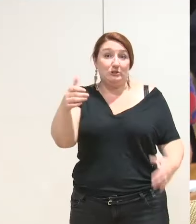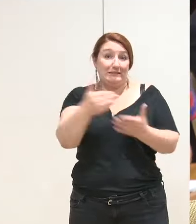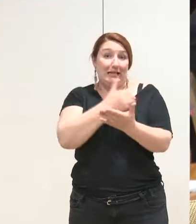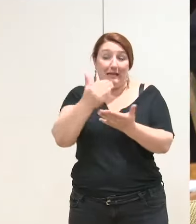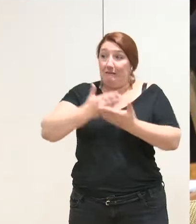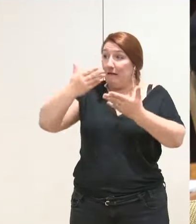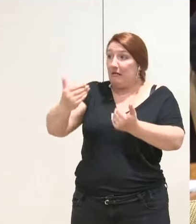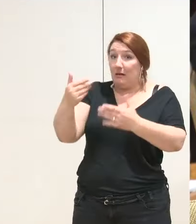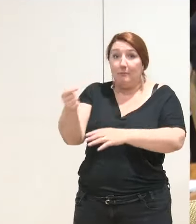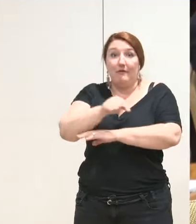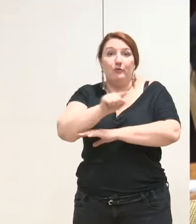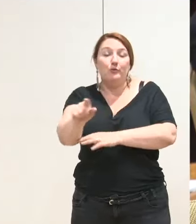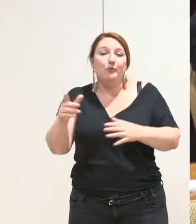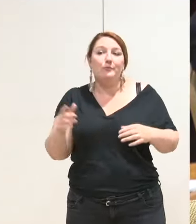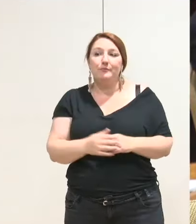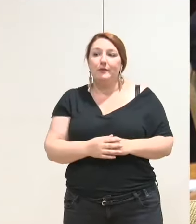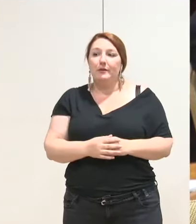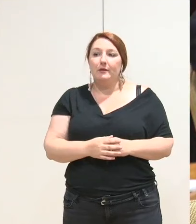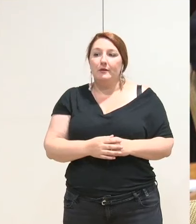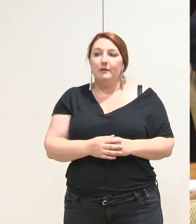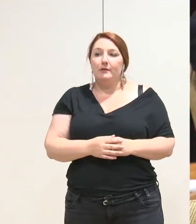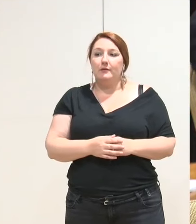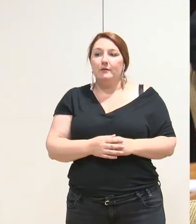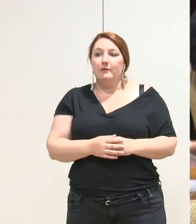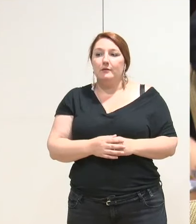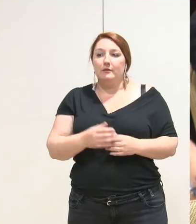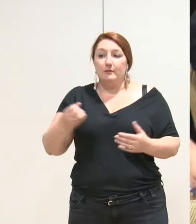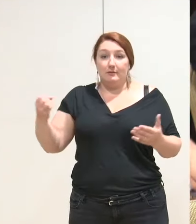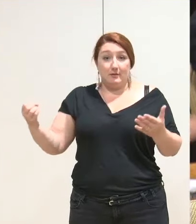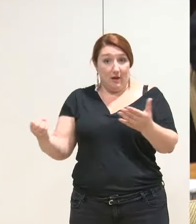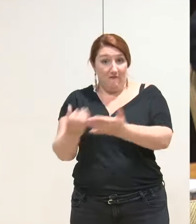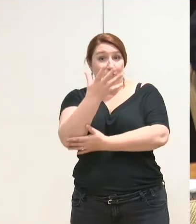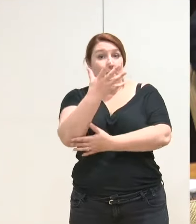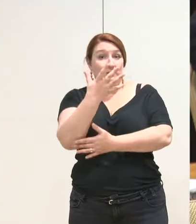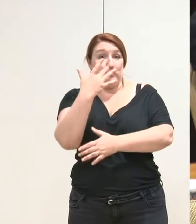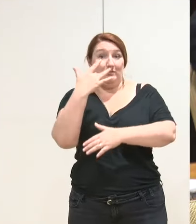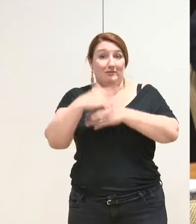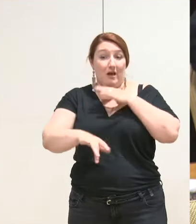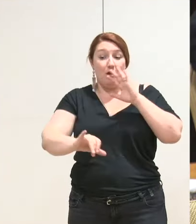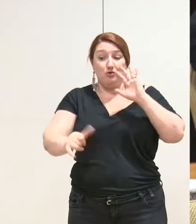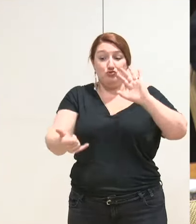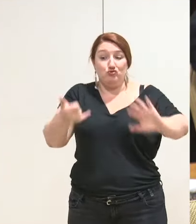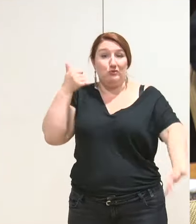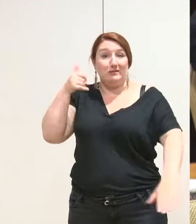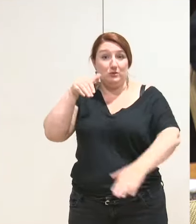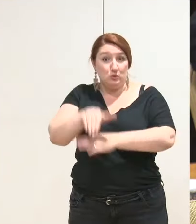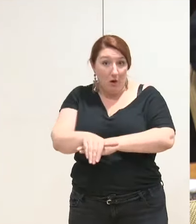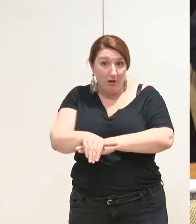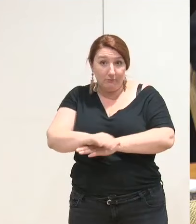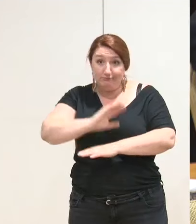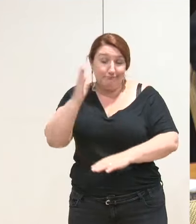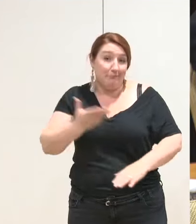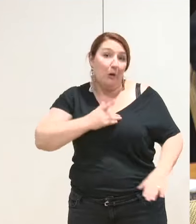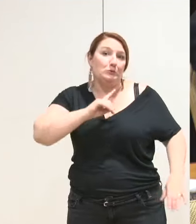là euh la formation n'a pas a été communiqué tardivement jeudi soir et n'a pas pu arriver